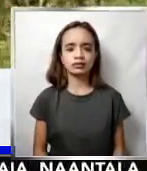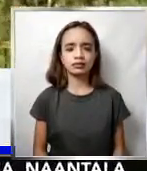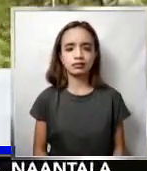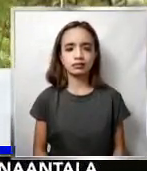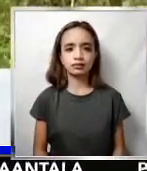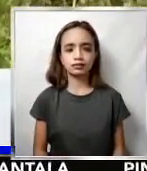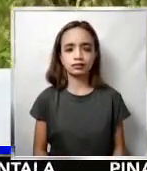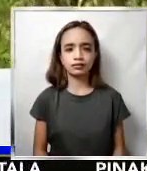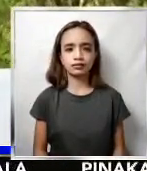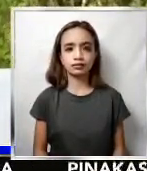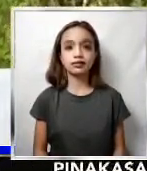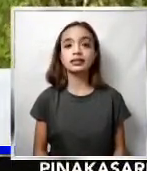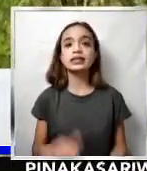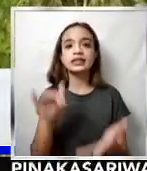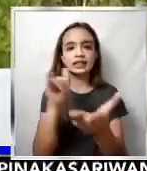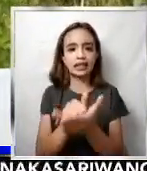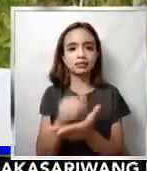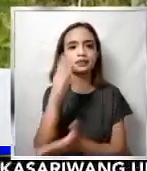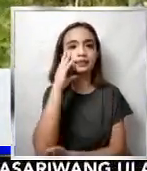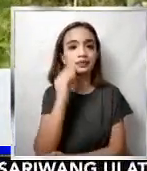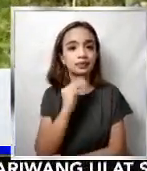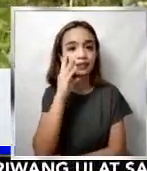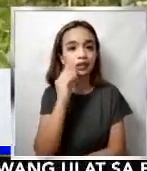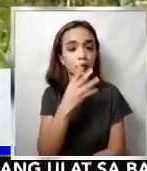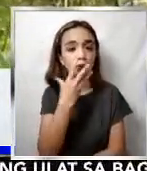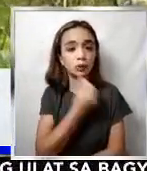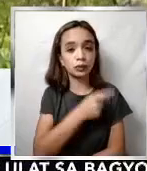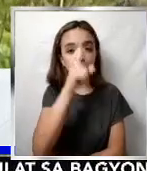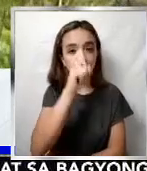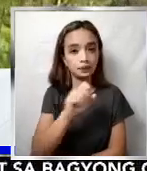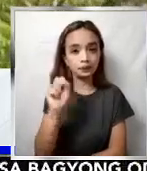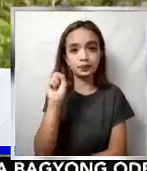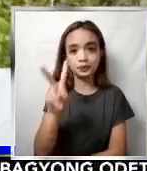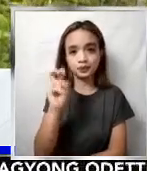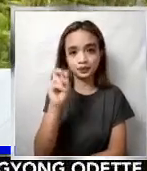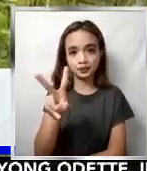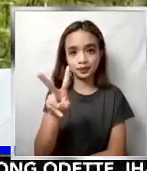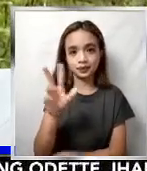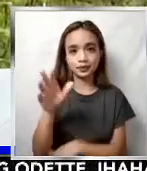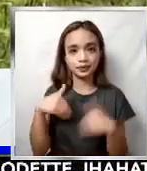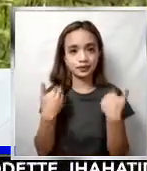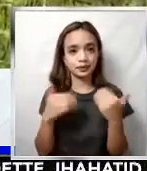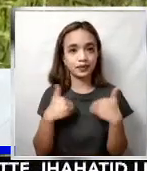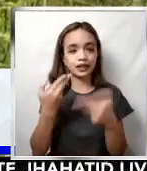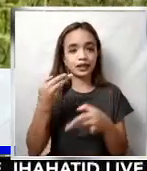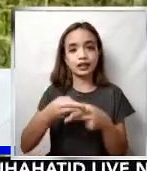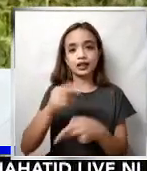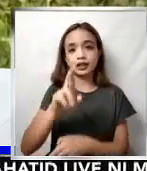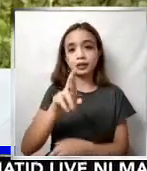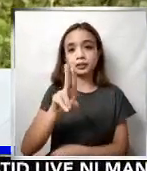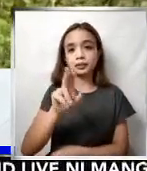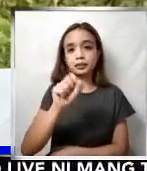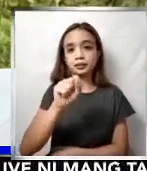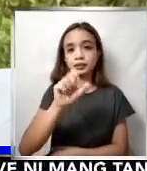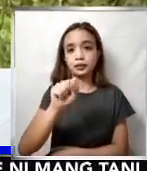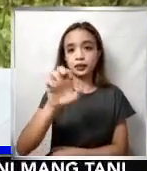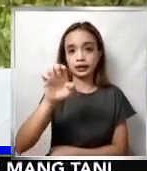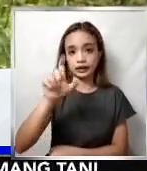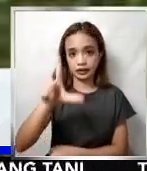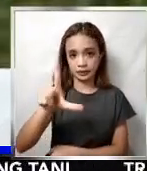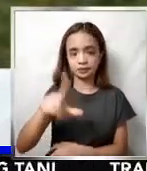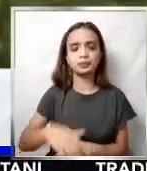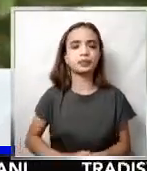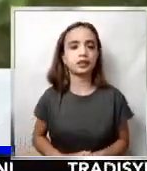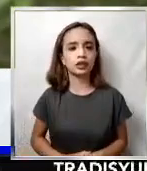Yan ang pinagdadaanan ng 12 taong gulang na si Russell Bueta mula sa Cañuelas Elementary